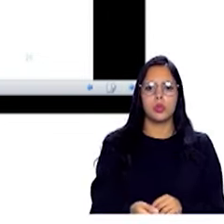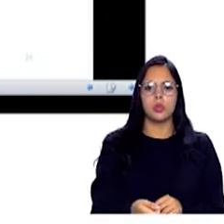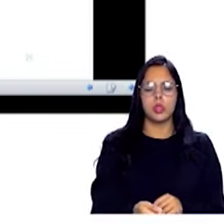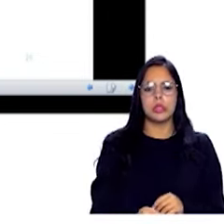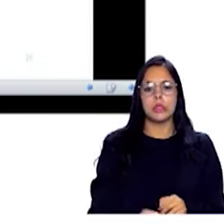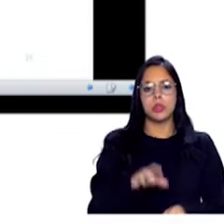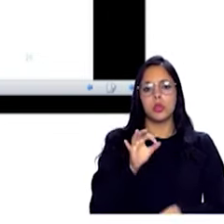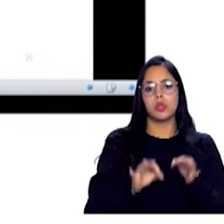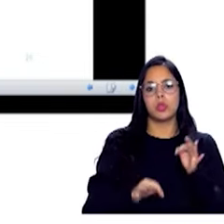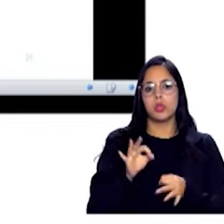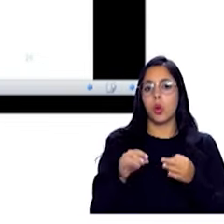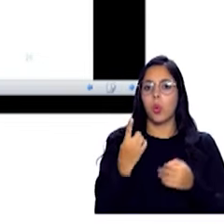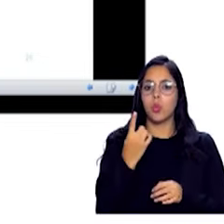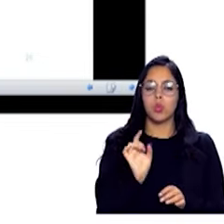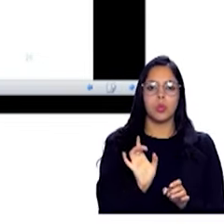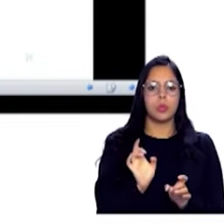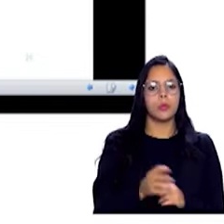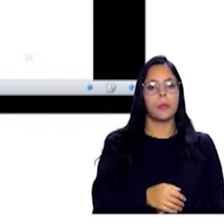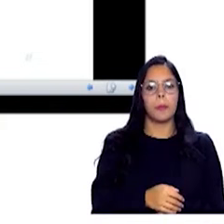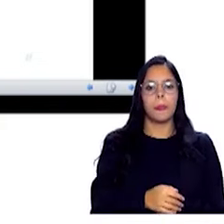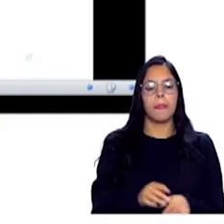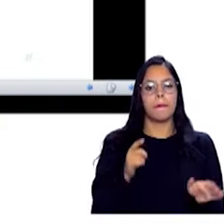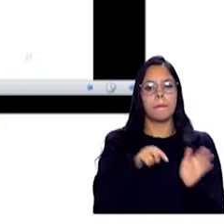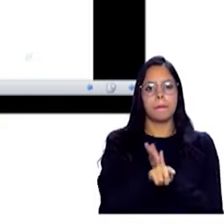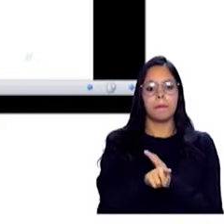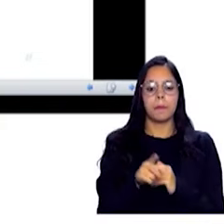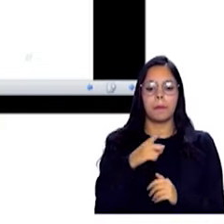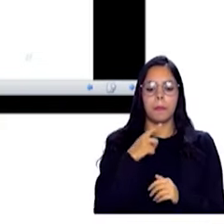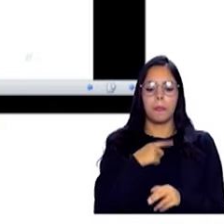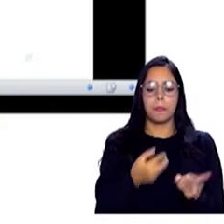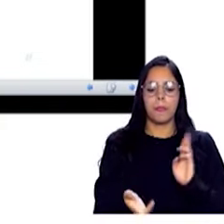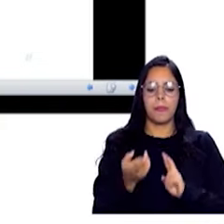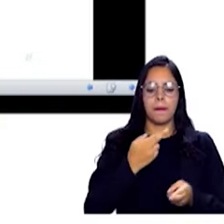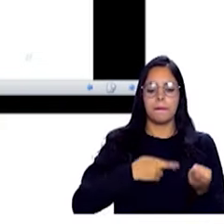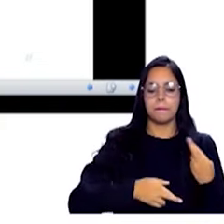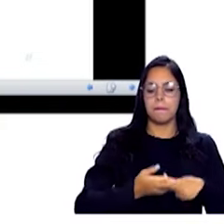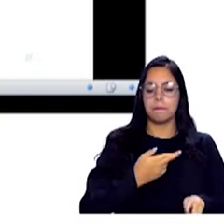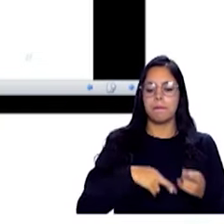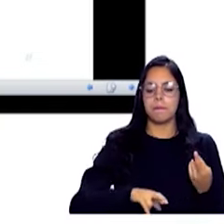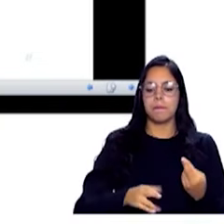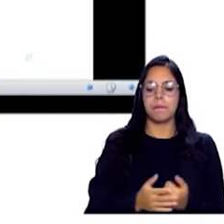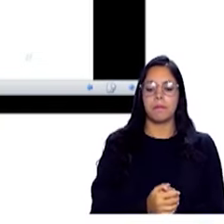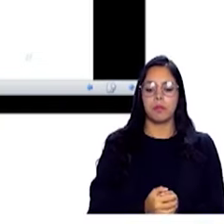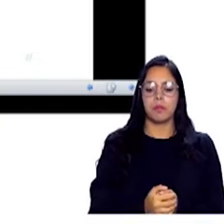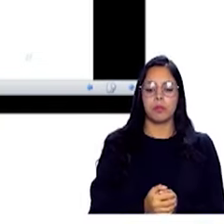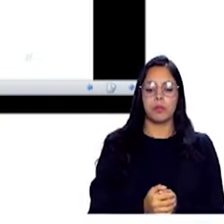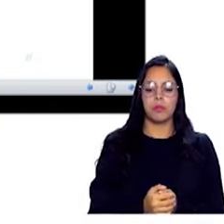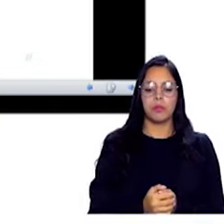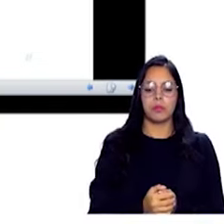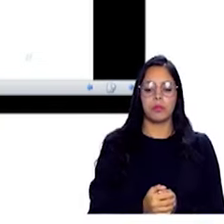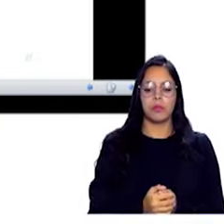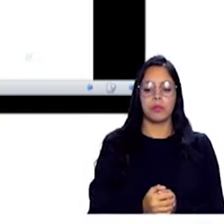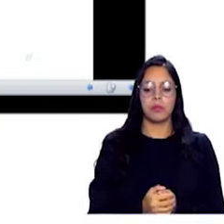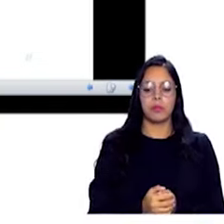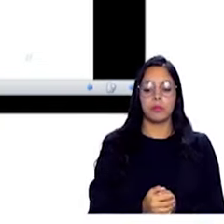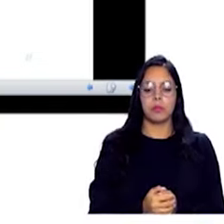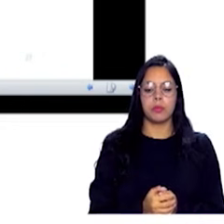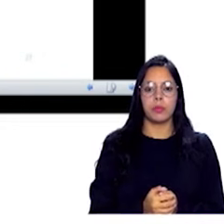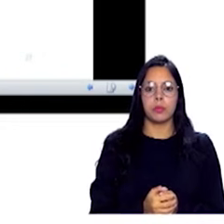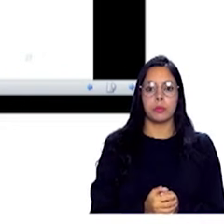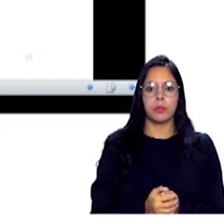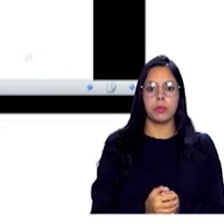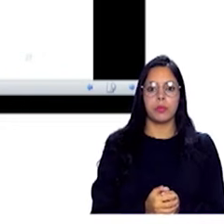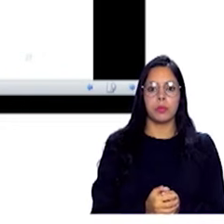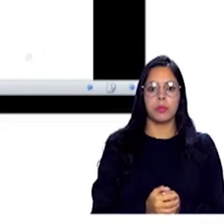rapporto si pone Il rinvio pregiudiziale con ricorso per cassazione si potrebbe ritenere che Il controllo operato Dalla corte di cassazione in sede